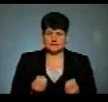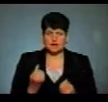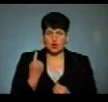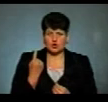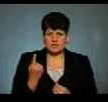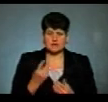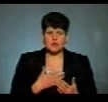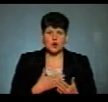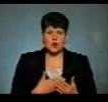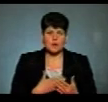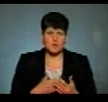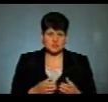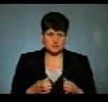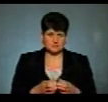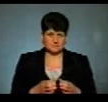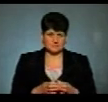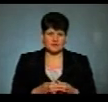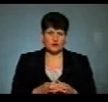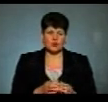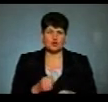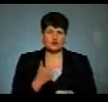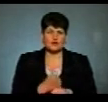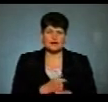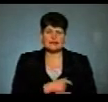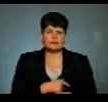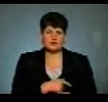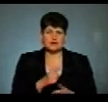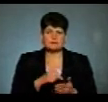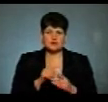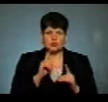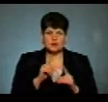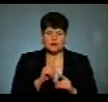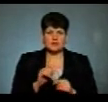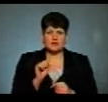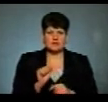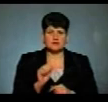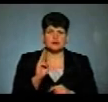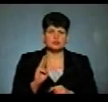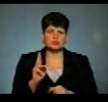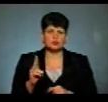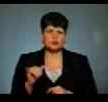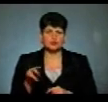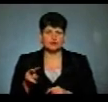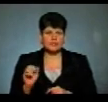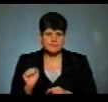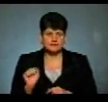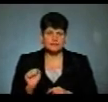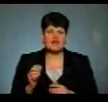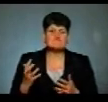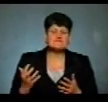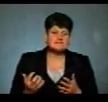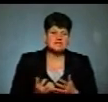із громадських платформ, яку очолює там депутат міської ради Андрій Шкула,